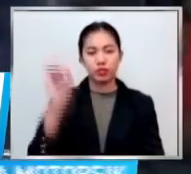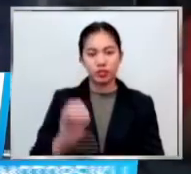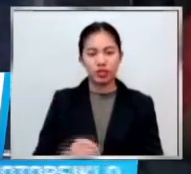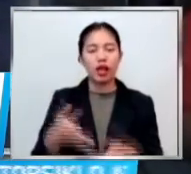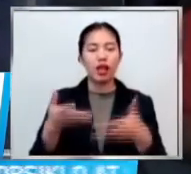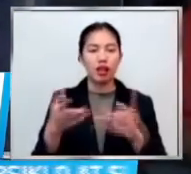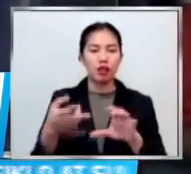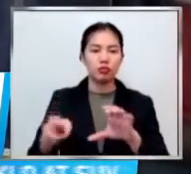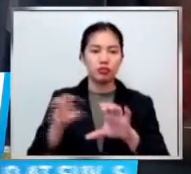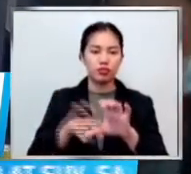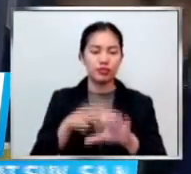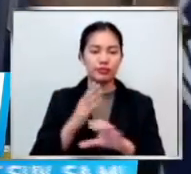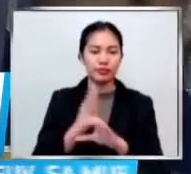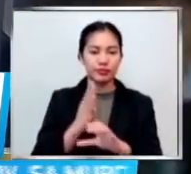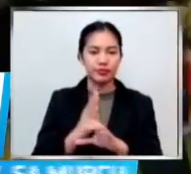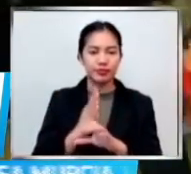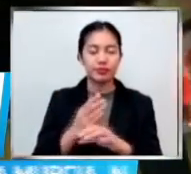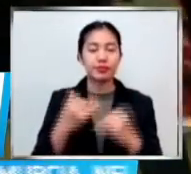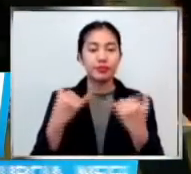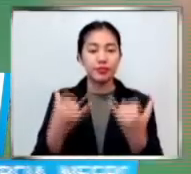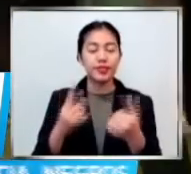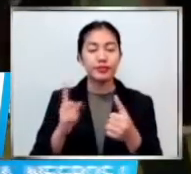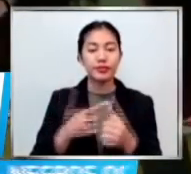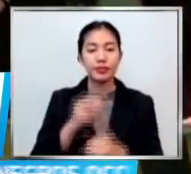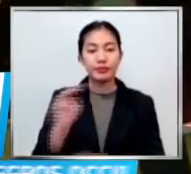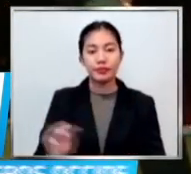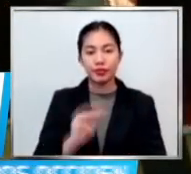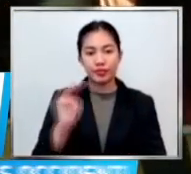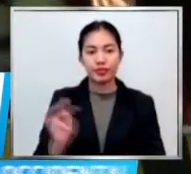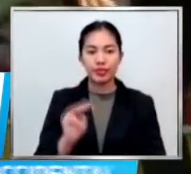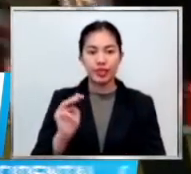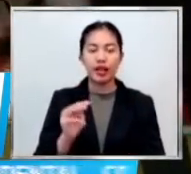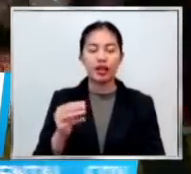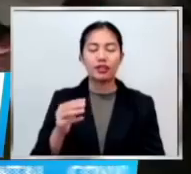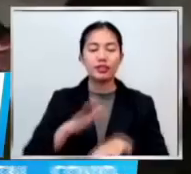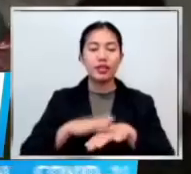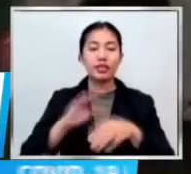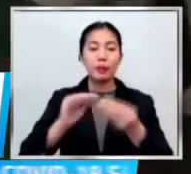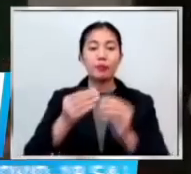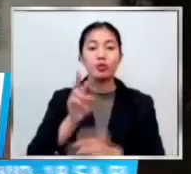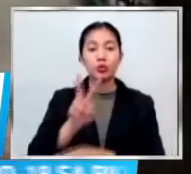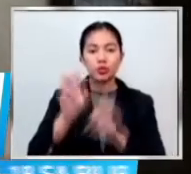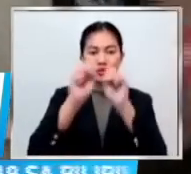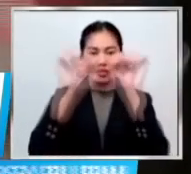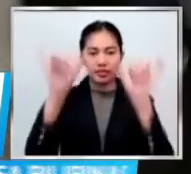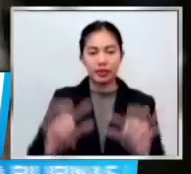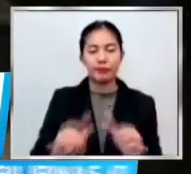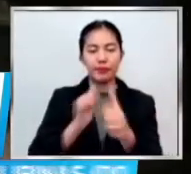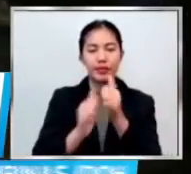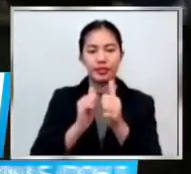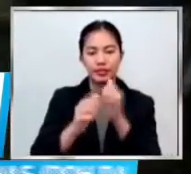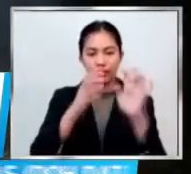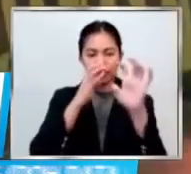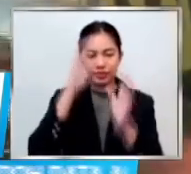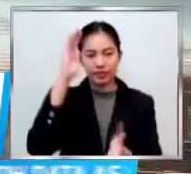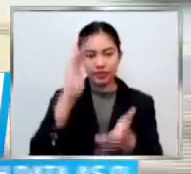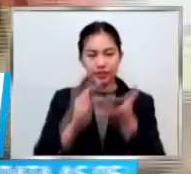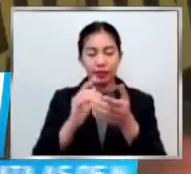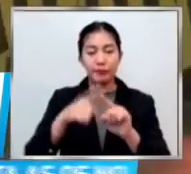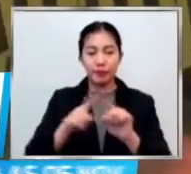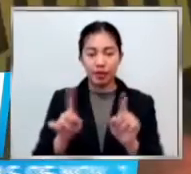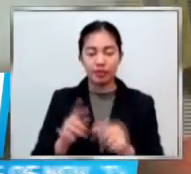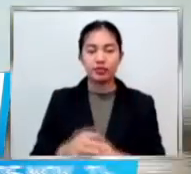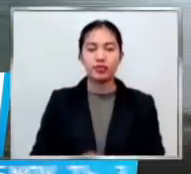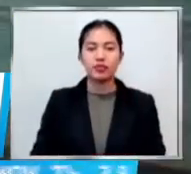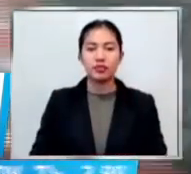nakakasakay. Ngayon din ang unang Lunes na nasa ilalim ng mas maluwag na Alert Level 2 ang Metro Manila. Pero para sa iba, wag po muna luwagan.